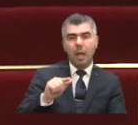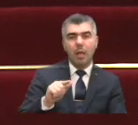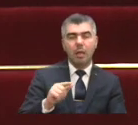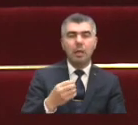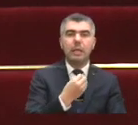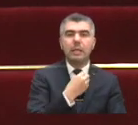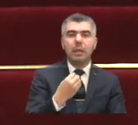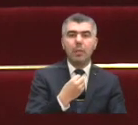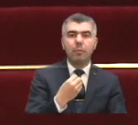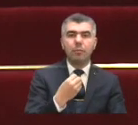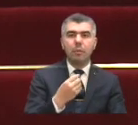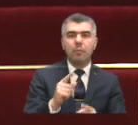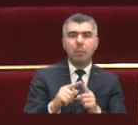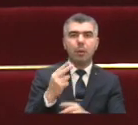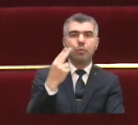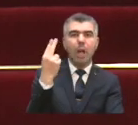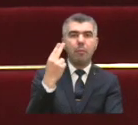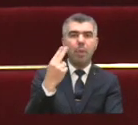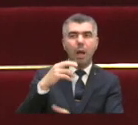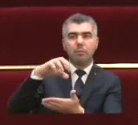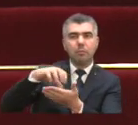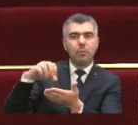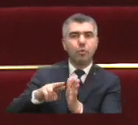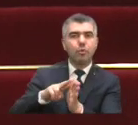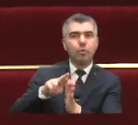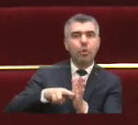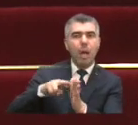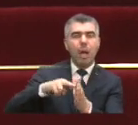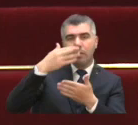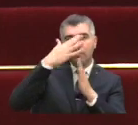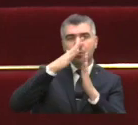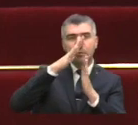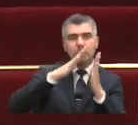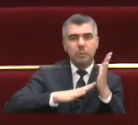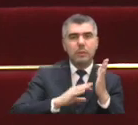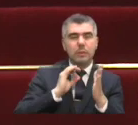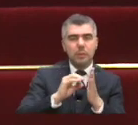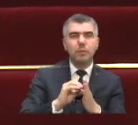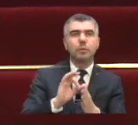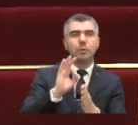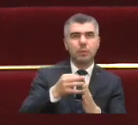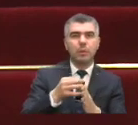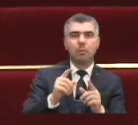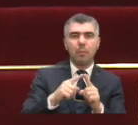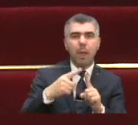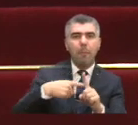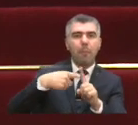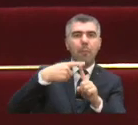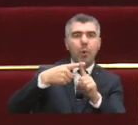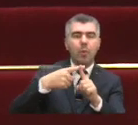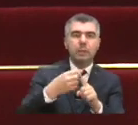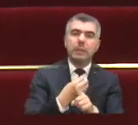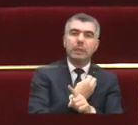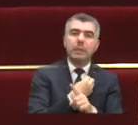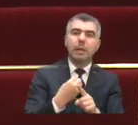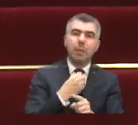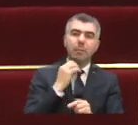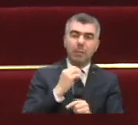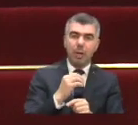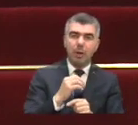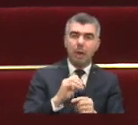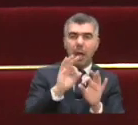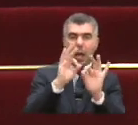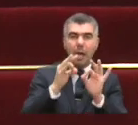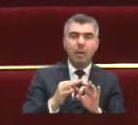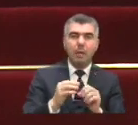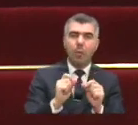مستشفيات جامعيه في جل جهات المملكه تقريبا، وذلك سيؤدي الى رفع من الاطر الطبيه واحد العدد اللي هو